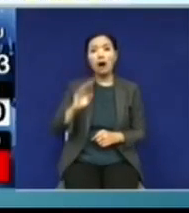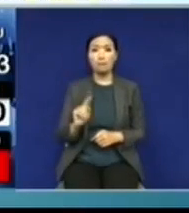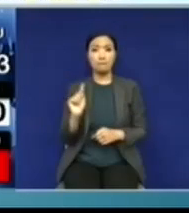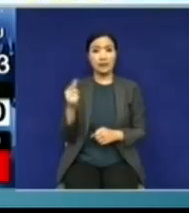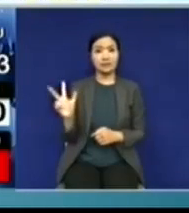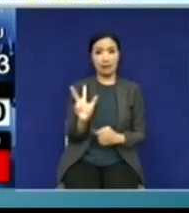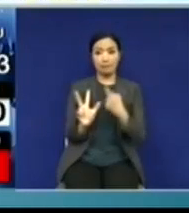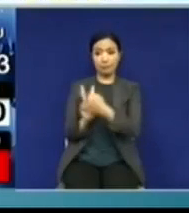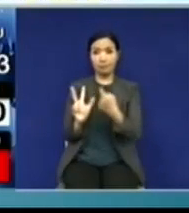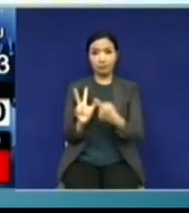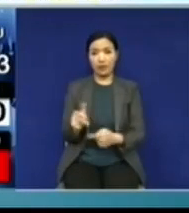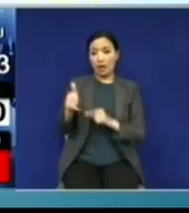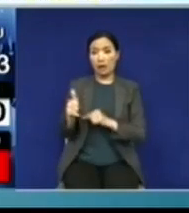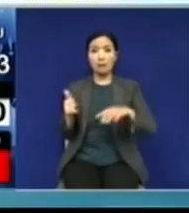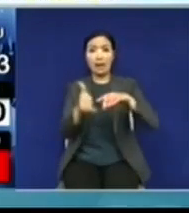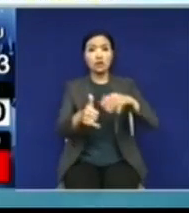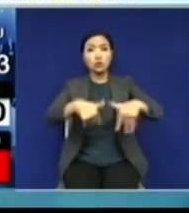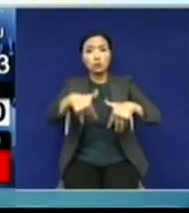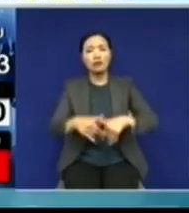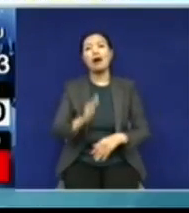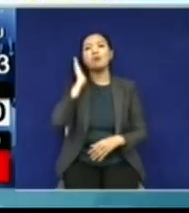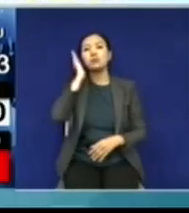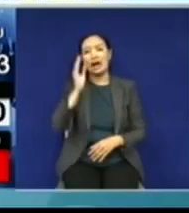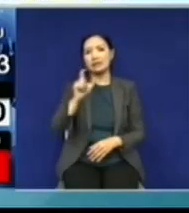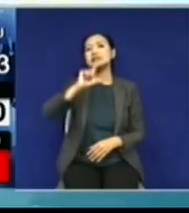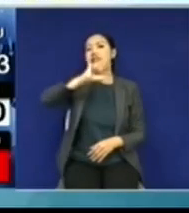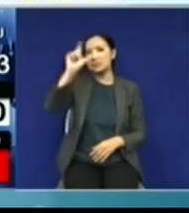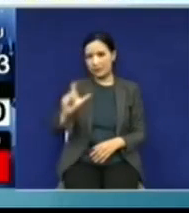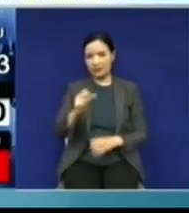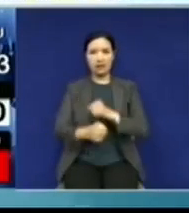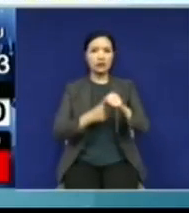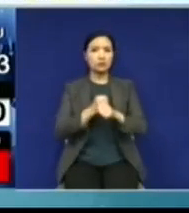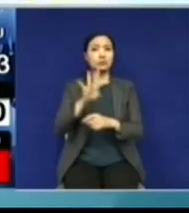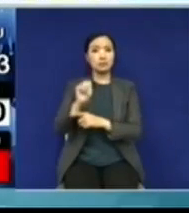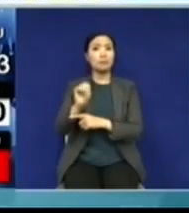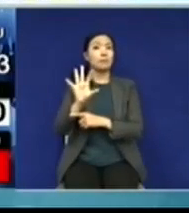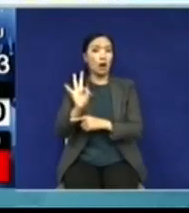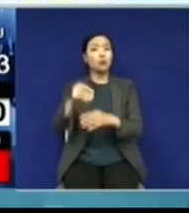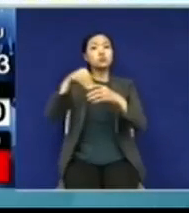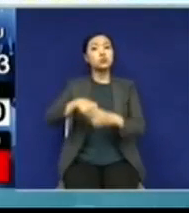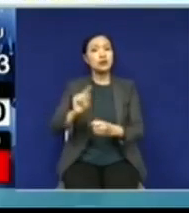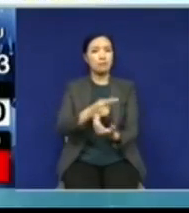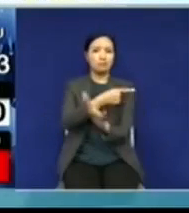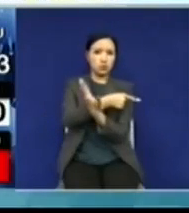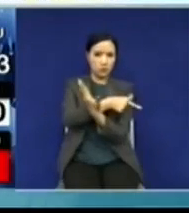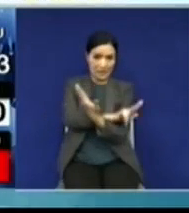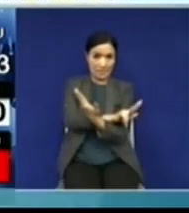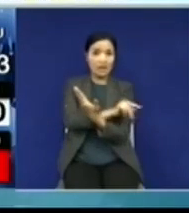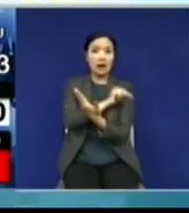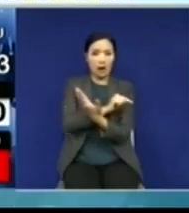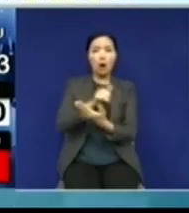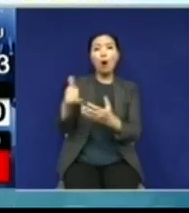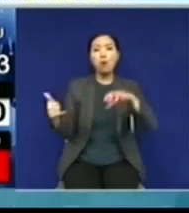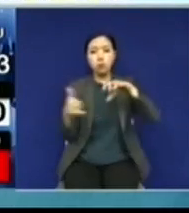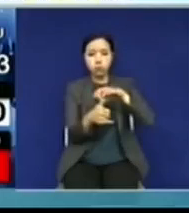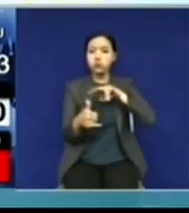นเป็นผู้ป่วยชายนะคะสัญชาติอิตาลีอายุ49ปีอาศัยอยู่ที่จังหวัดภูเก็ตค่ะและเข้าการตรวจรับ